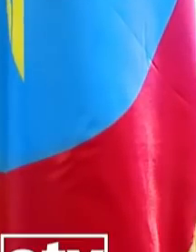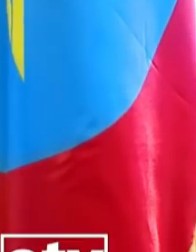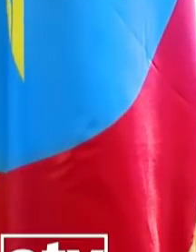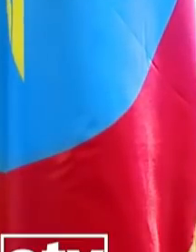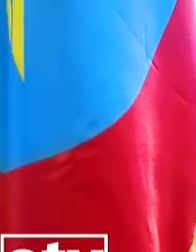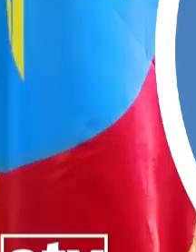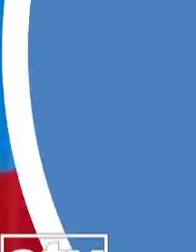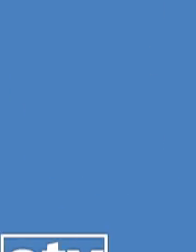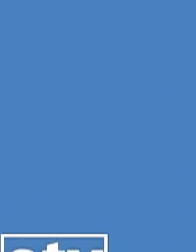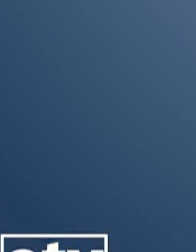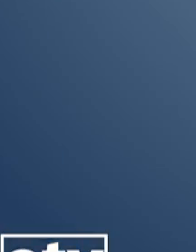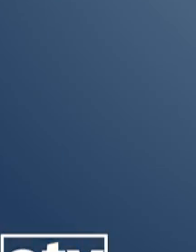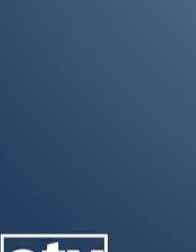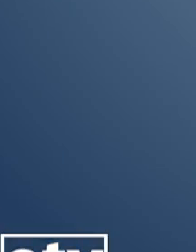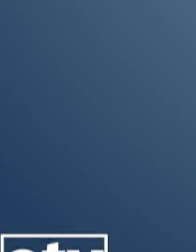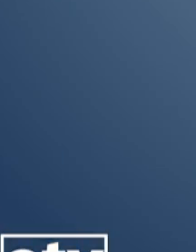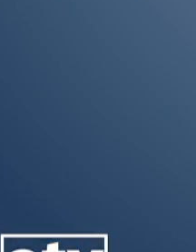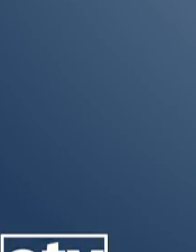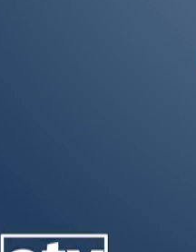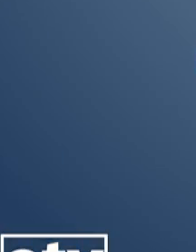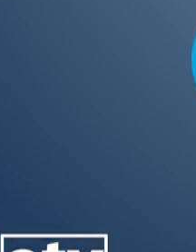ጥያቄ ማቅረብ ፈልጋለሁ።